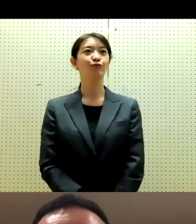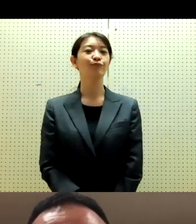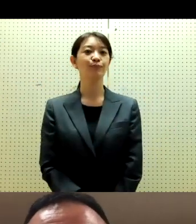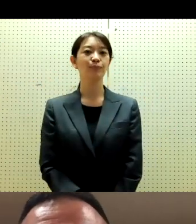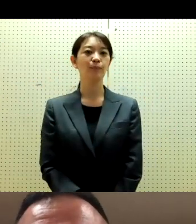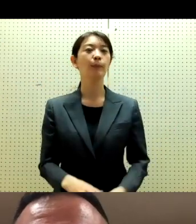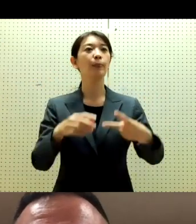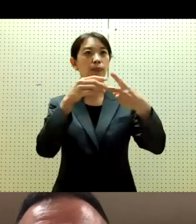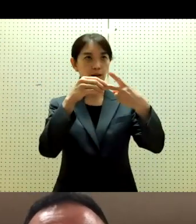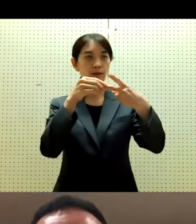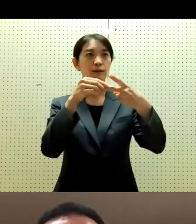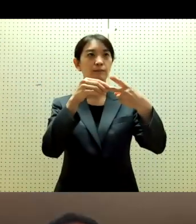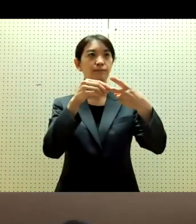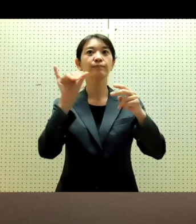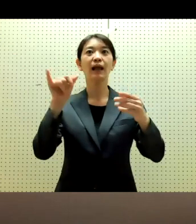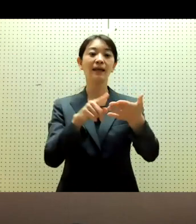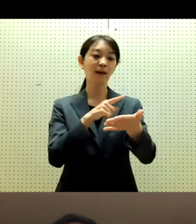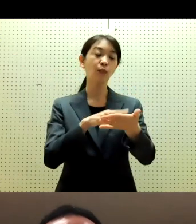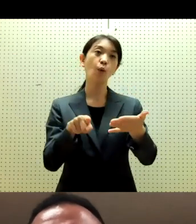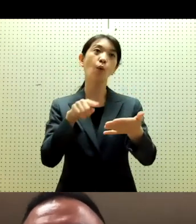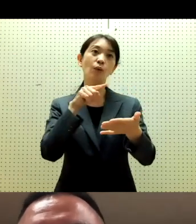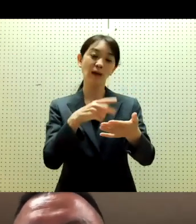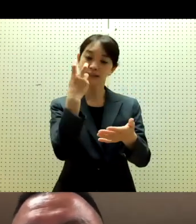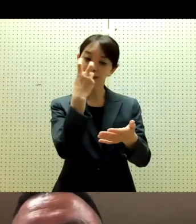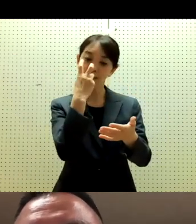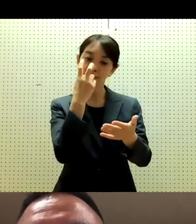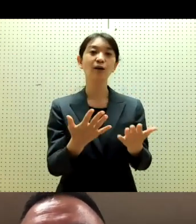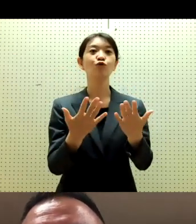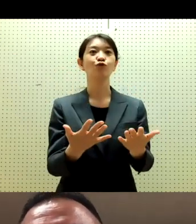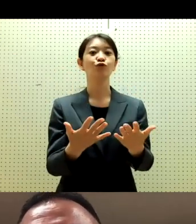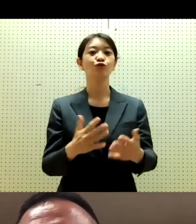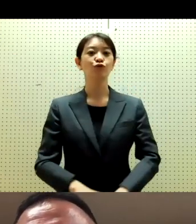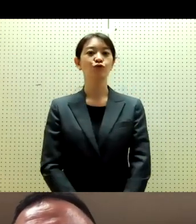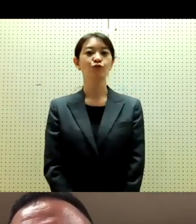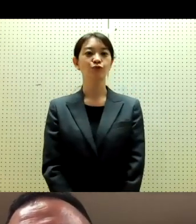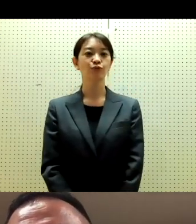2、iPad による調べ学習です。